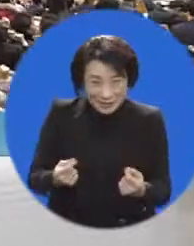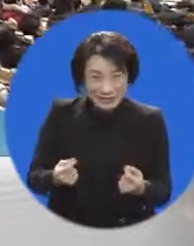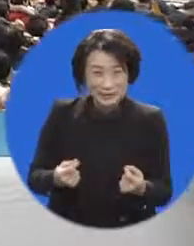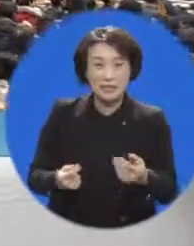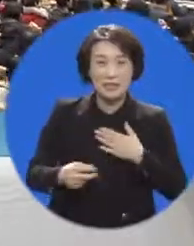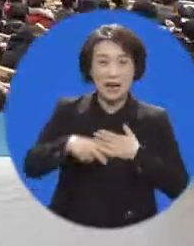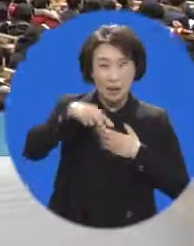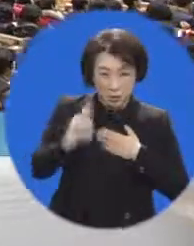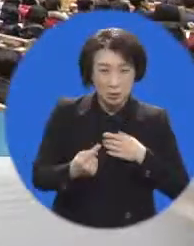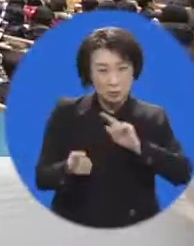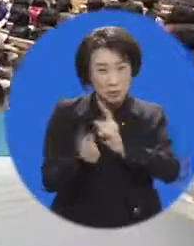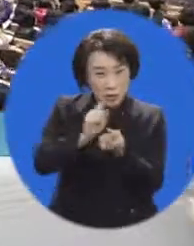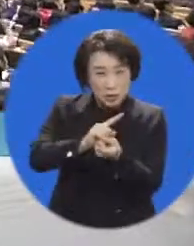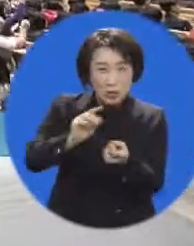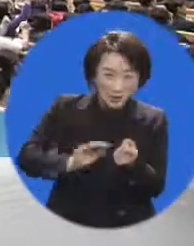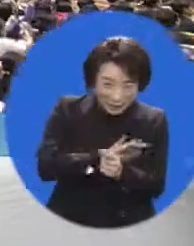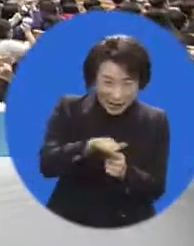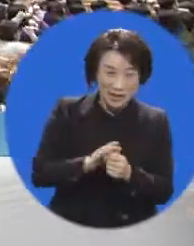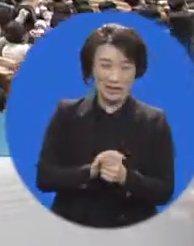나도 서로 사랑하리라.